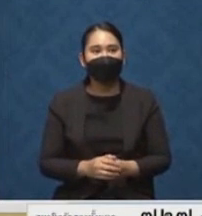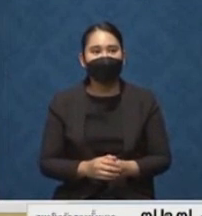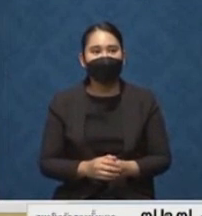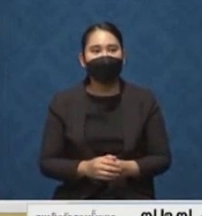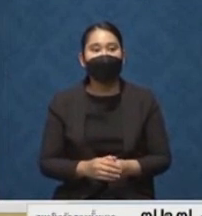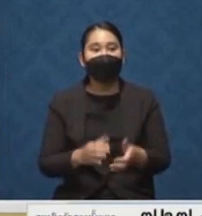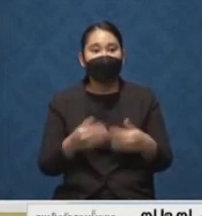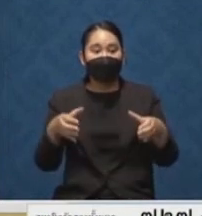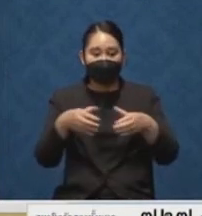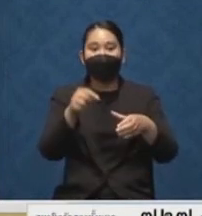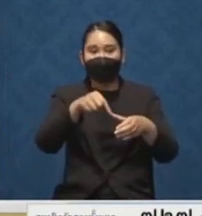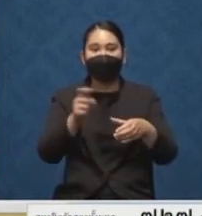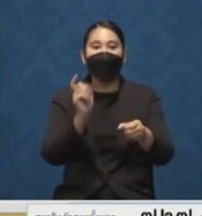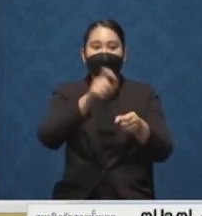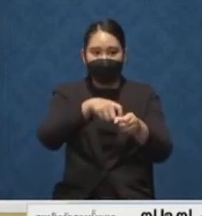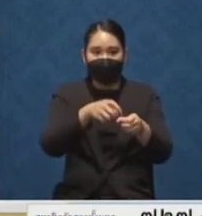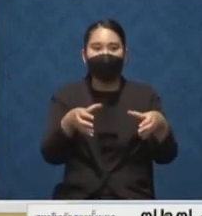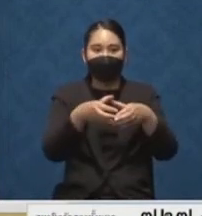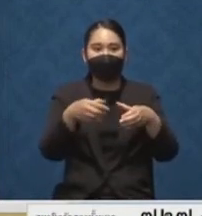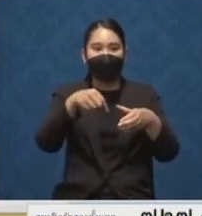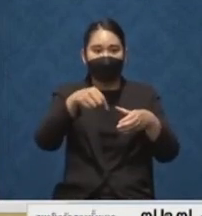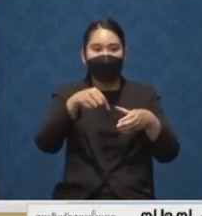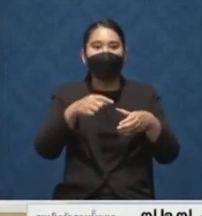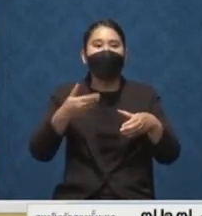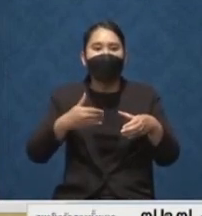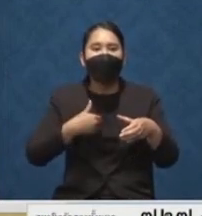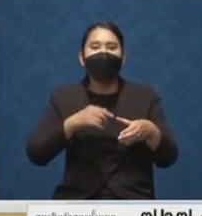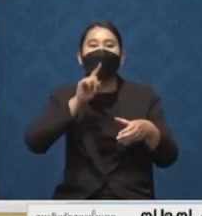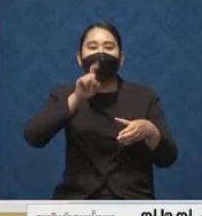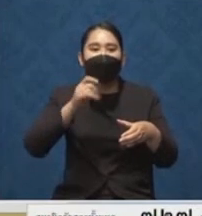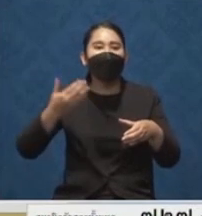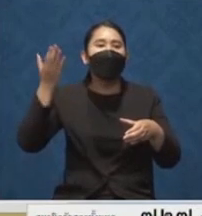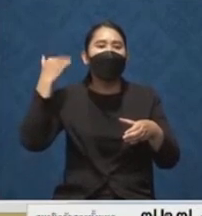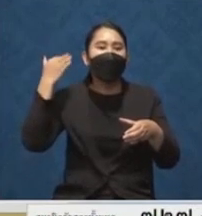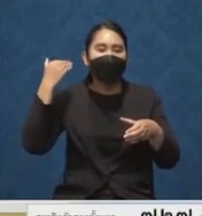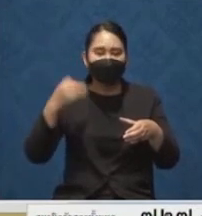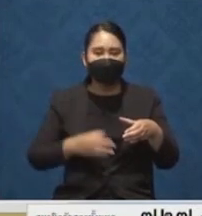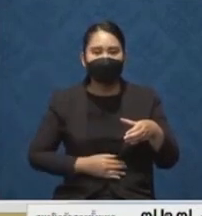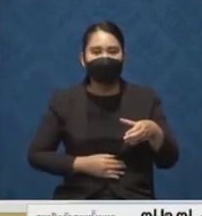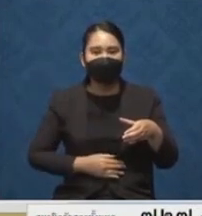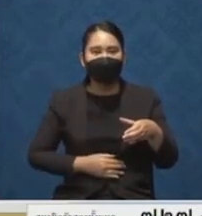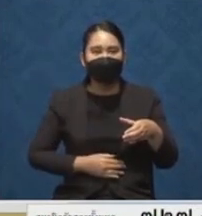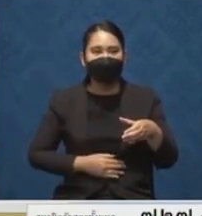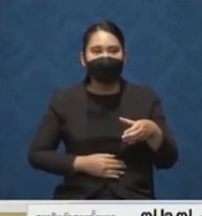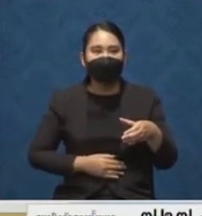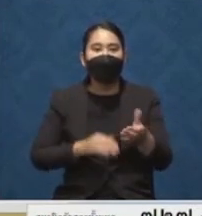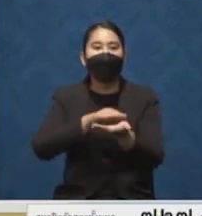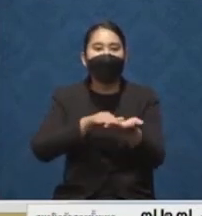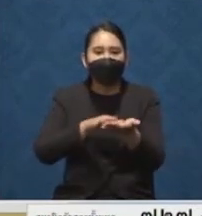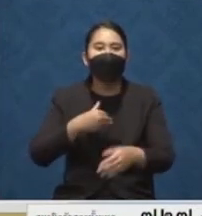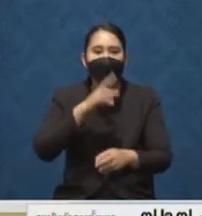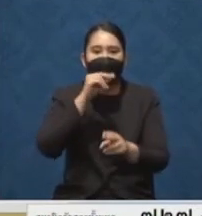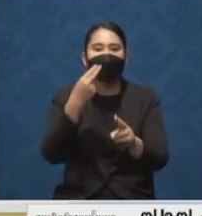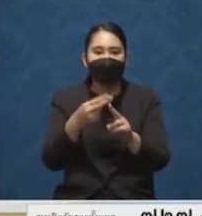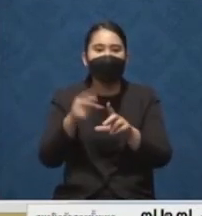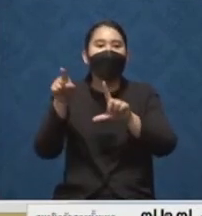ท่านก็เลยมาอยู่พรรคนี้ครับถามว่าที่ผ่านมาเนี่ยนะครับขออนุญาตเอ่ยทีว่าพรร